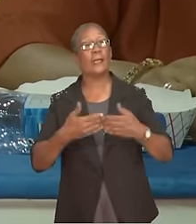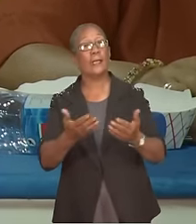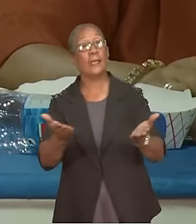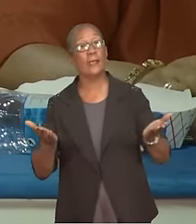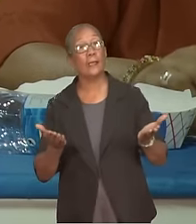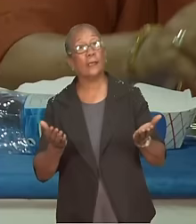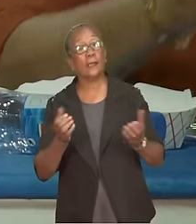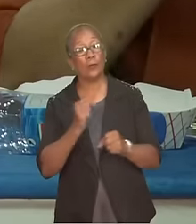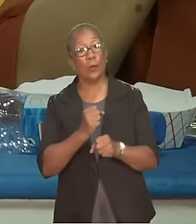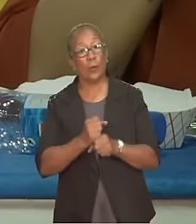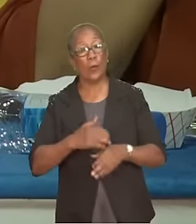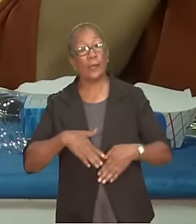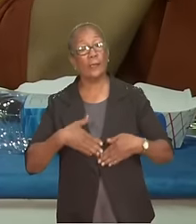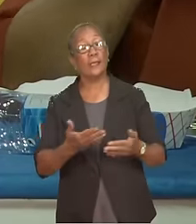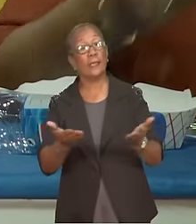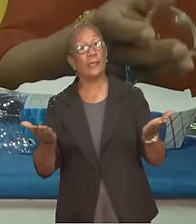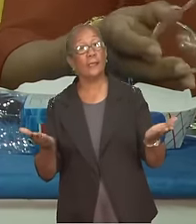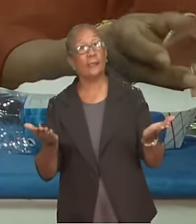werkgelegenheid,